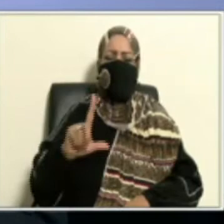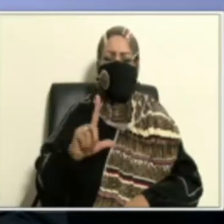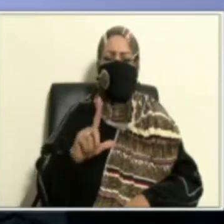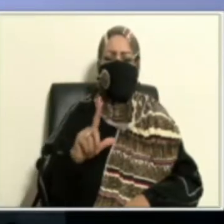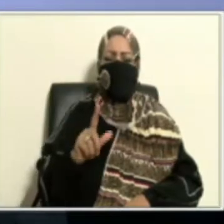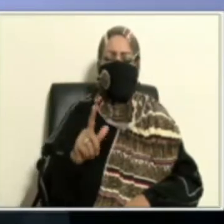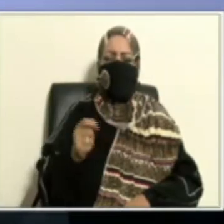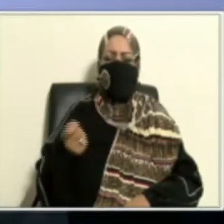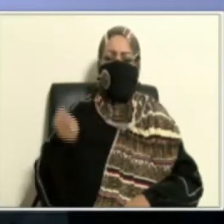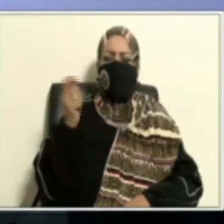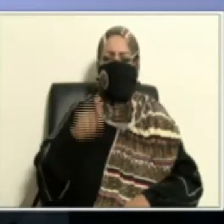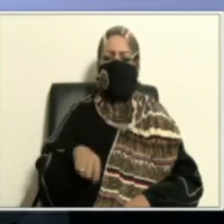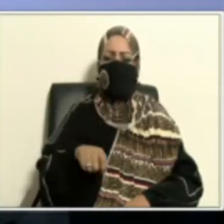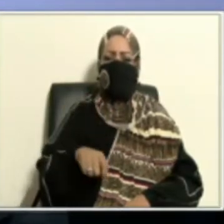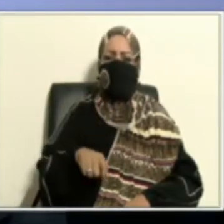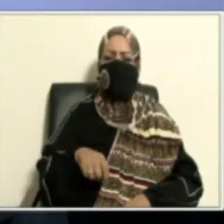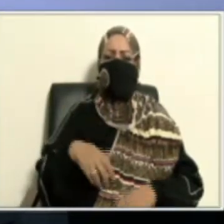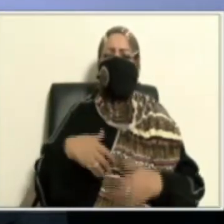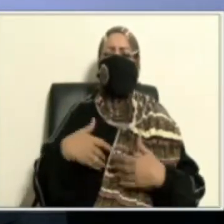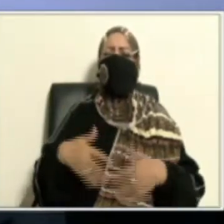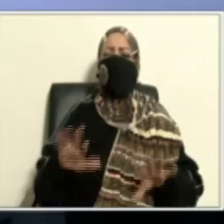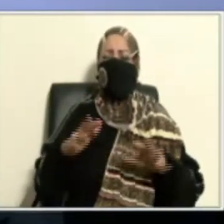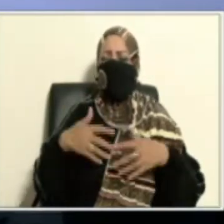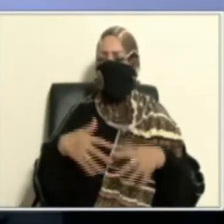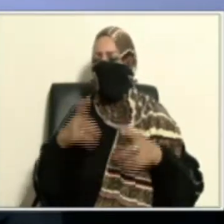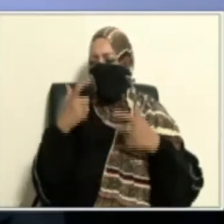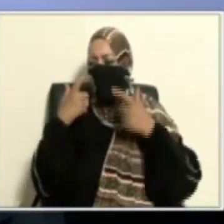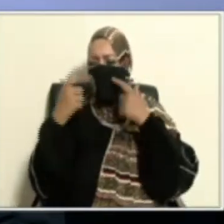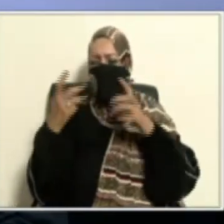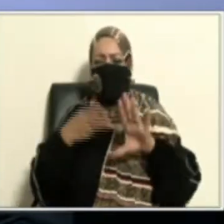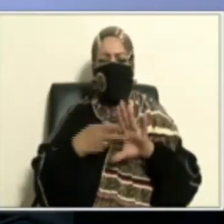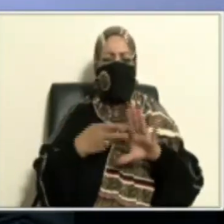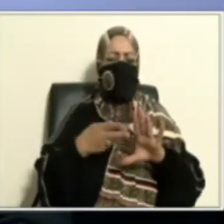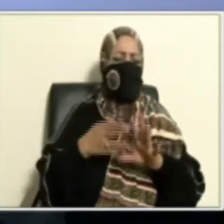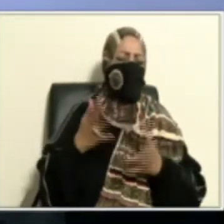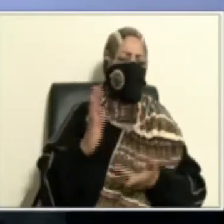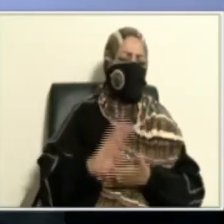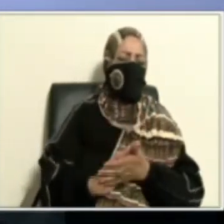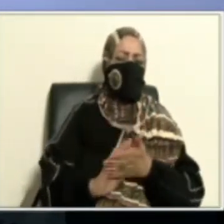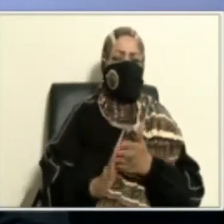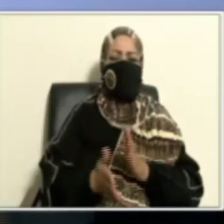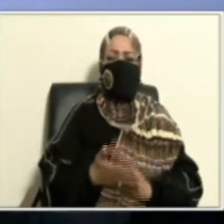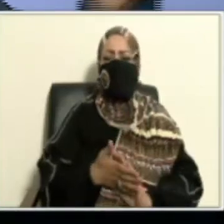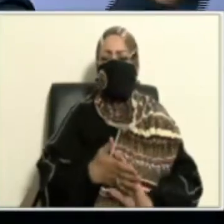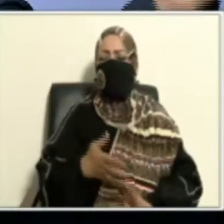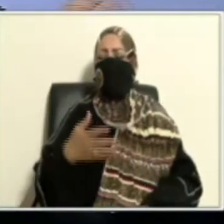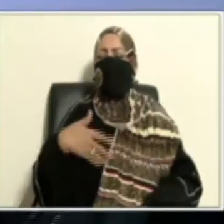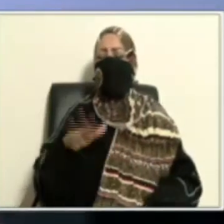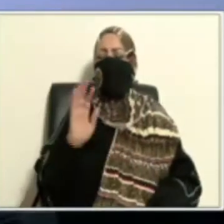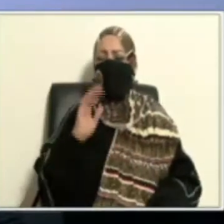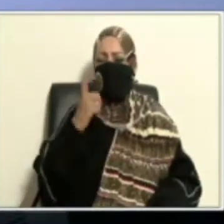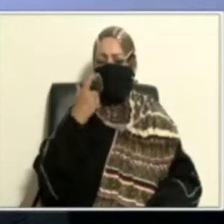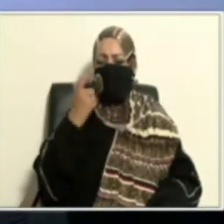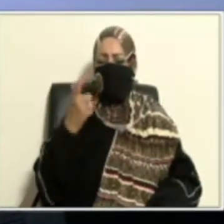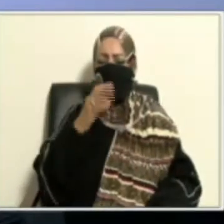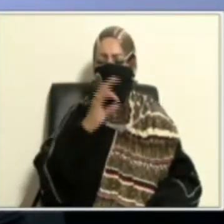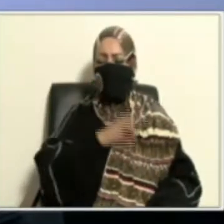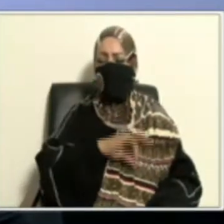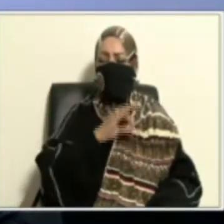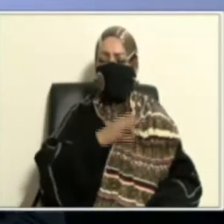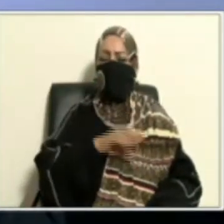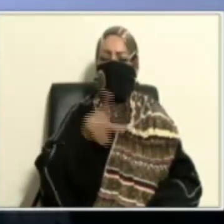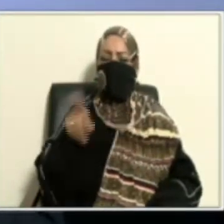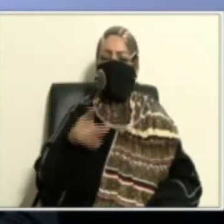فنقول هو الربح جايز، لكن النظر الى حال الناس الان اكثر واجرب، يعني بدل تربح فيه